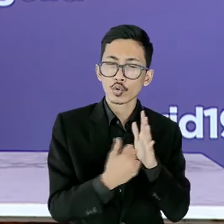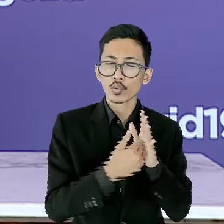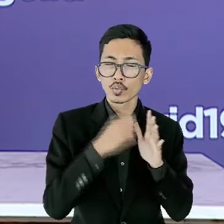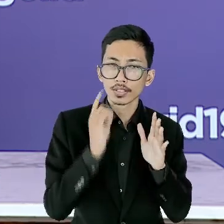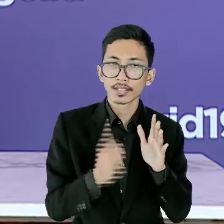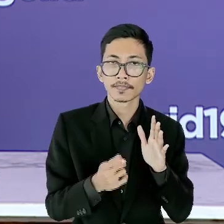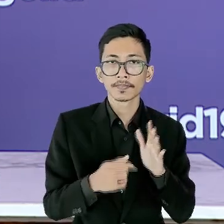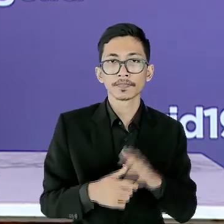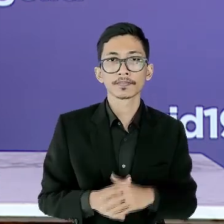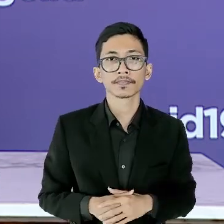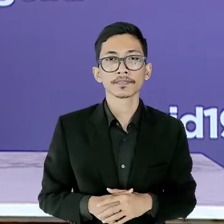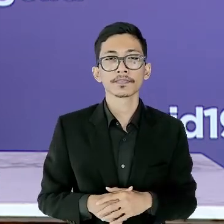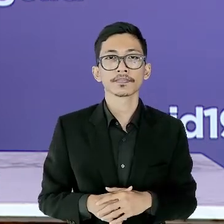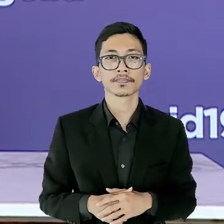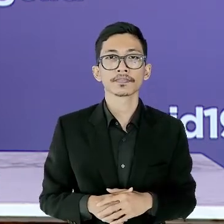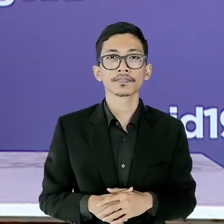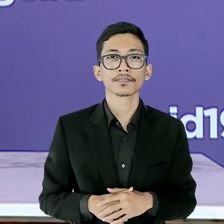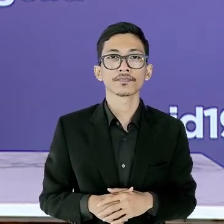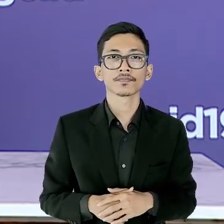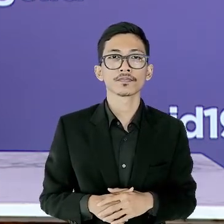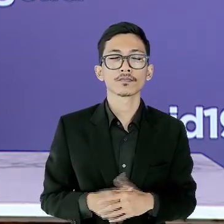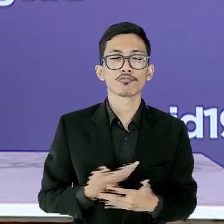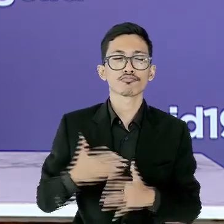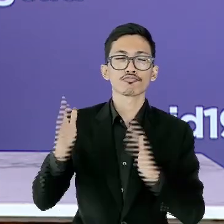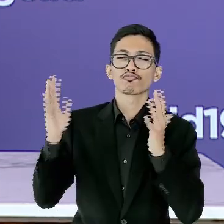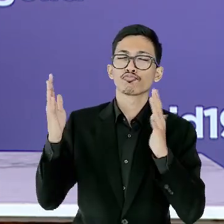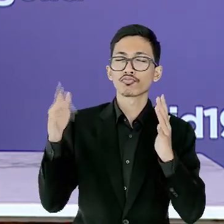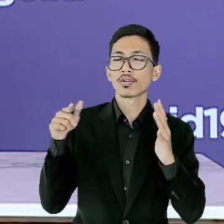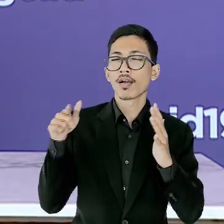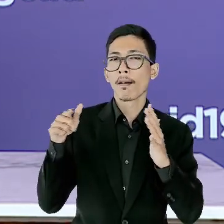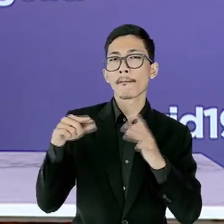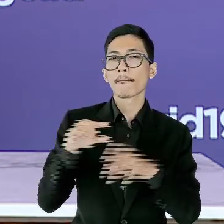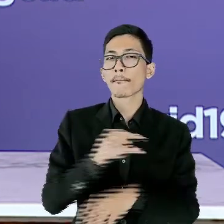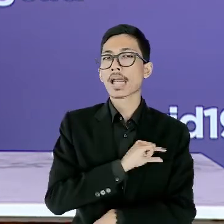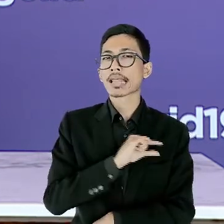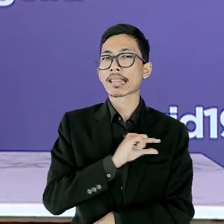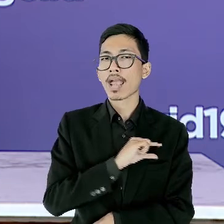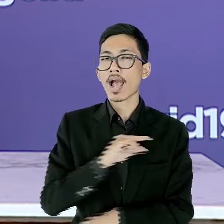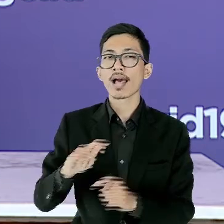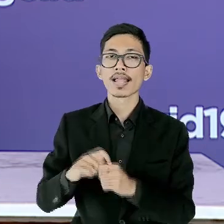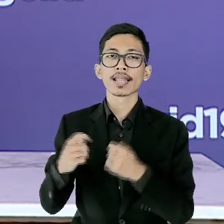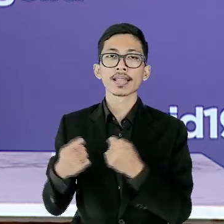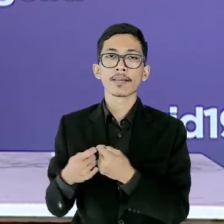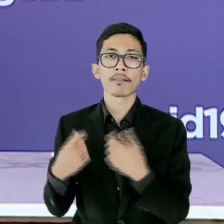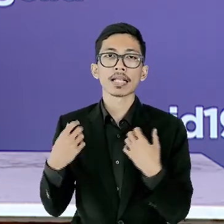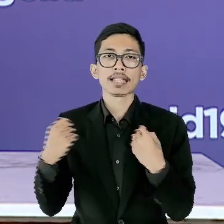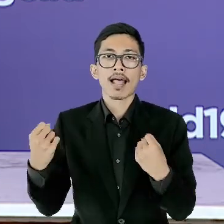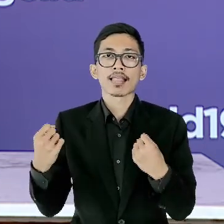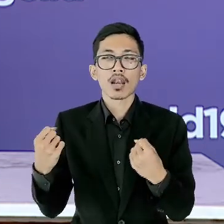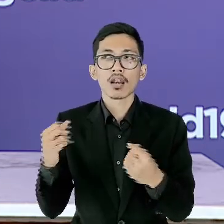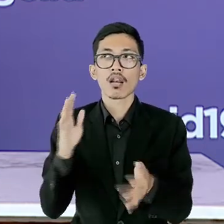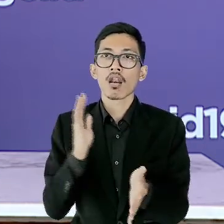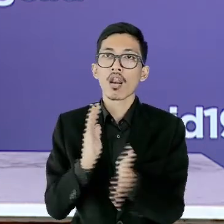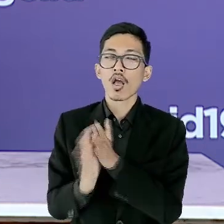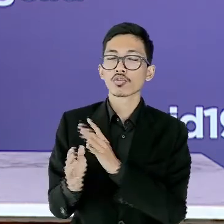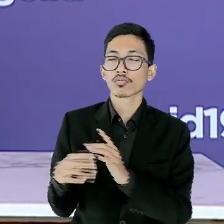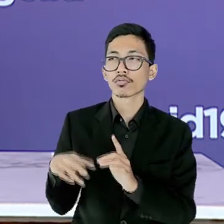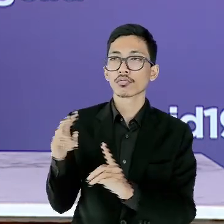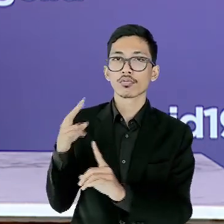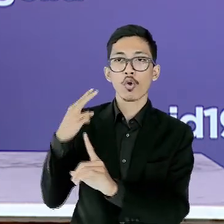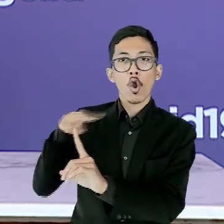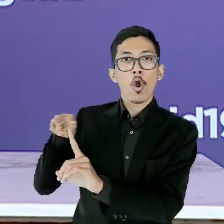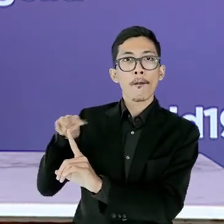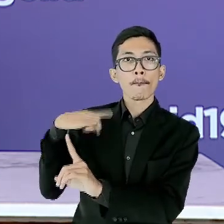Saya juga ingin menyampaikan apresiasi kepada seluruh panitia, khususnya tim kesehatan, yang tanggap dalam melakukan penanganan